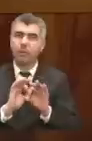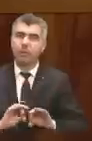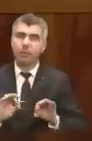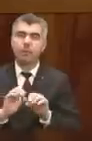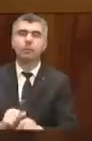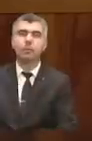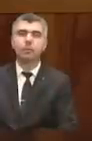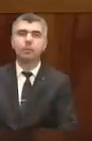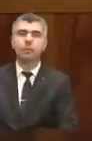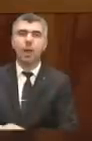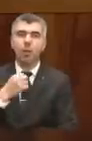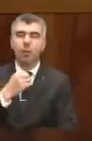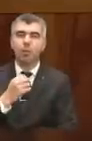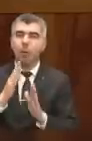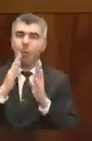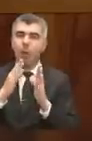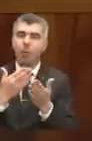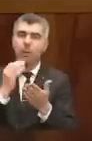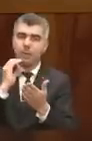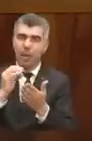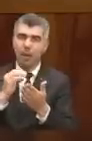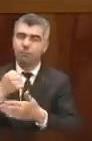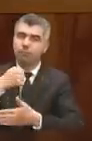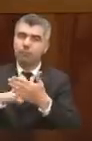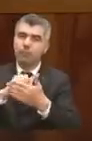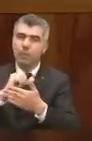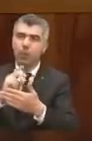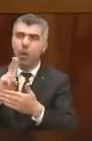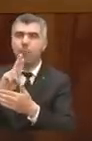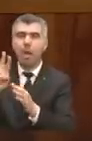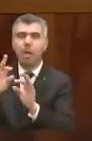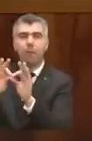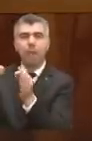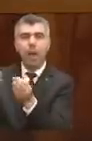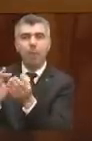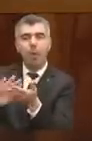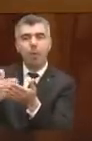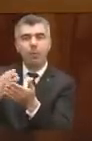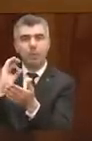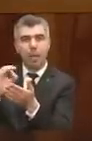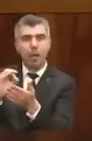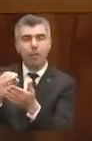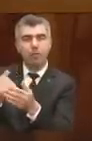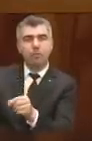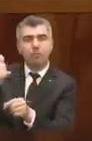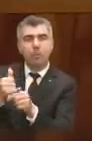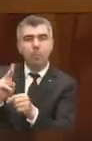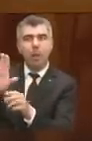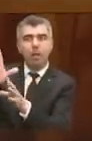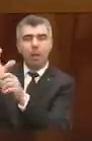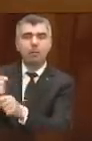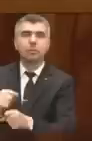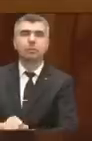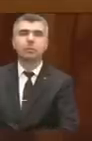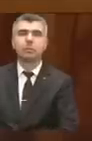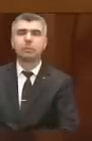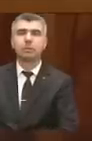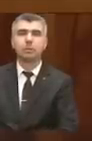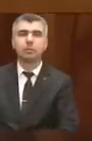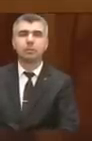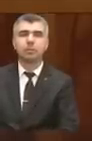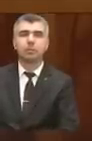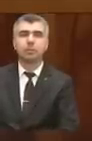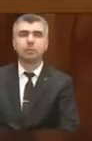نتقدموا فيها بالتهنئه لولي العهد وايضا للاسره الملكيه قاطبتان وعلى راسها صاحب جلاله حفظه الله